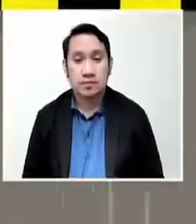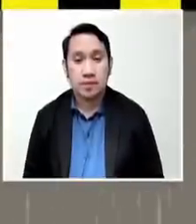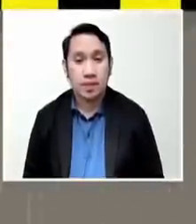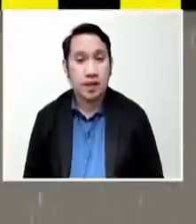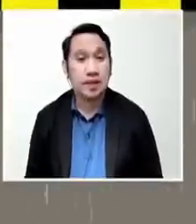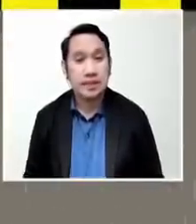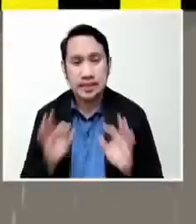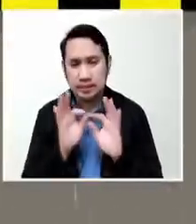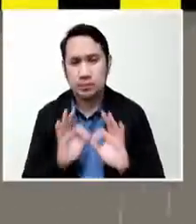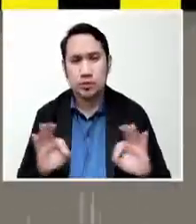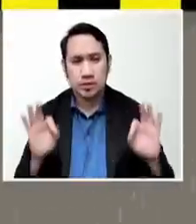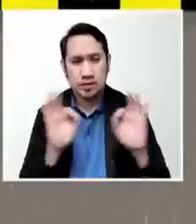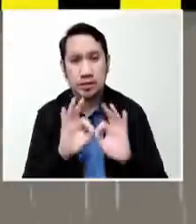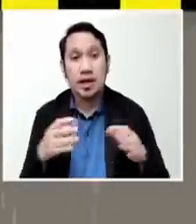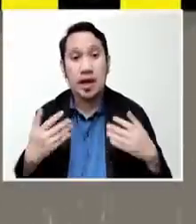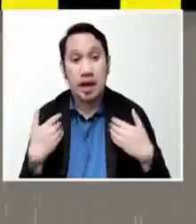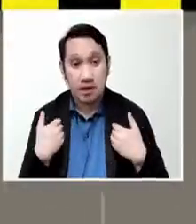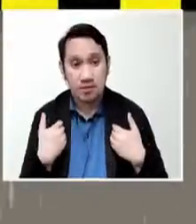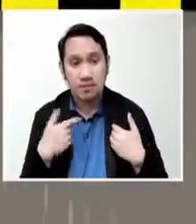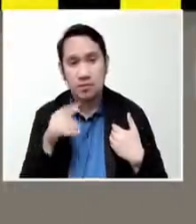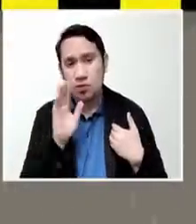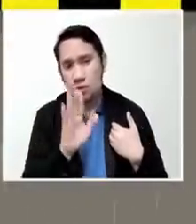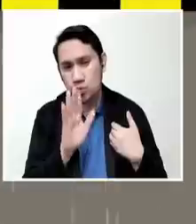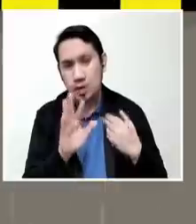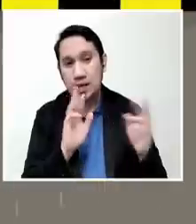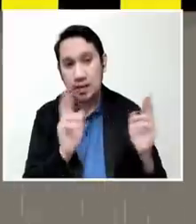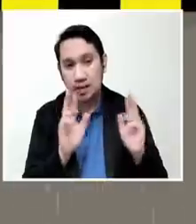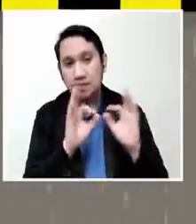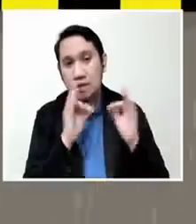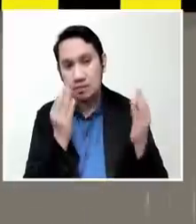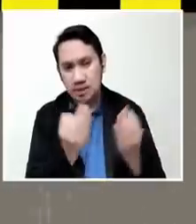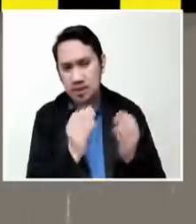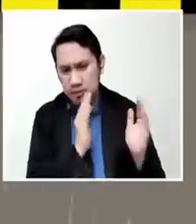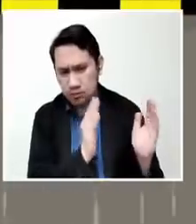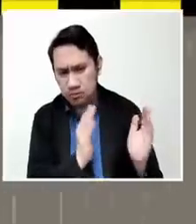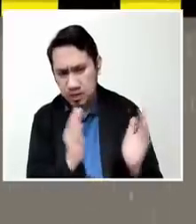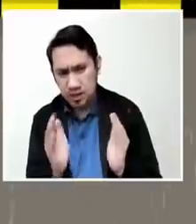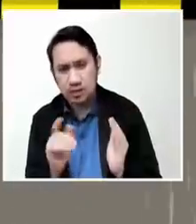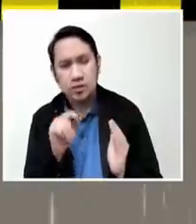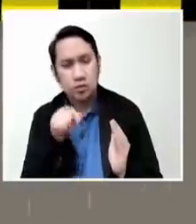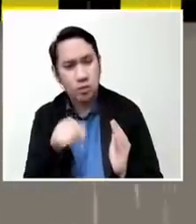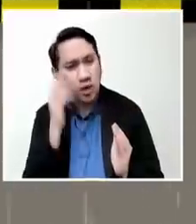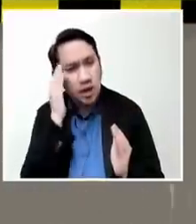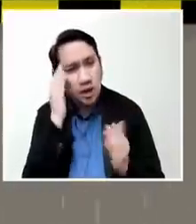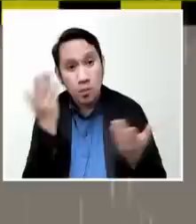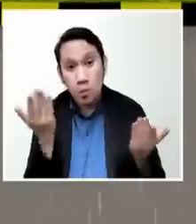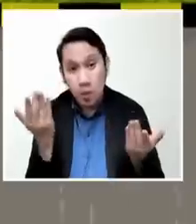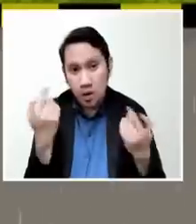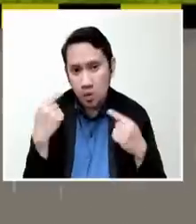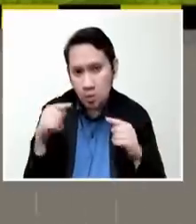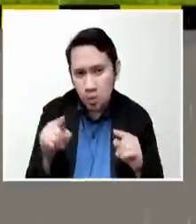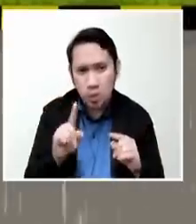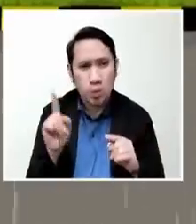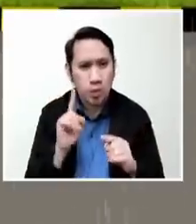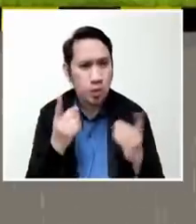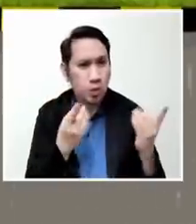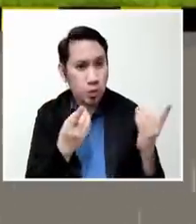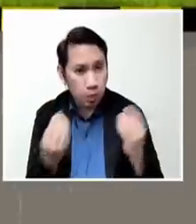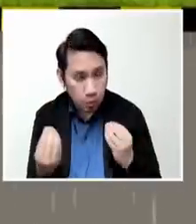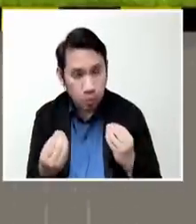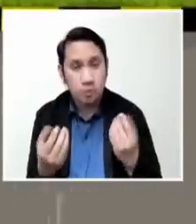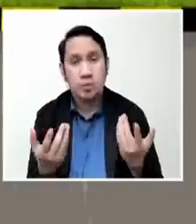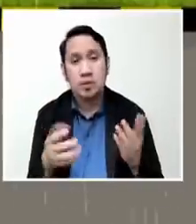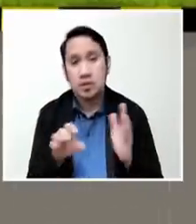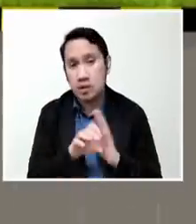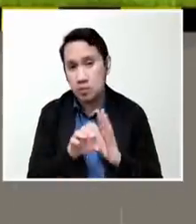Mahalaga rin na may plano ang buong pamilya para alam ng bawat isa kung saan pupunta at ano ang gagawin sa panahon